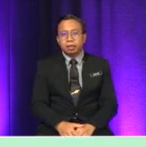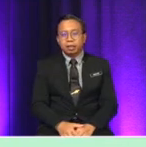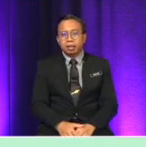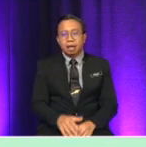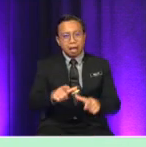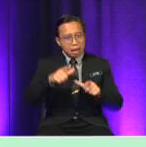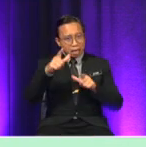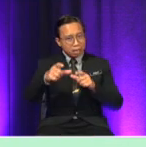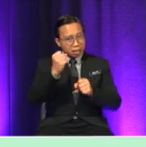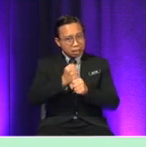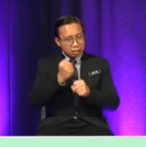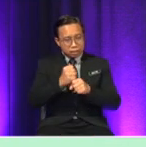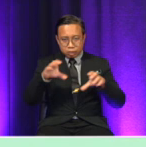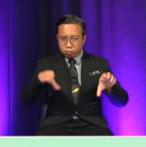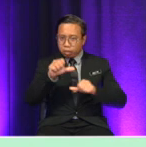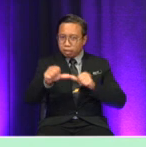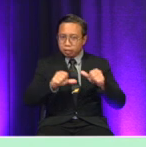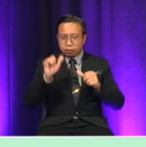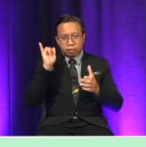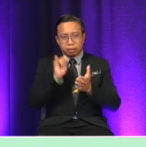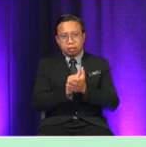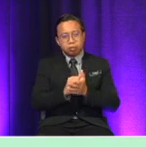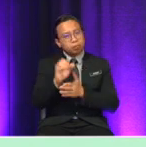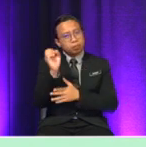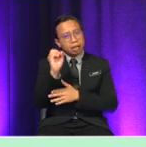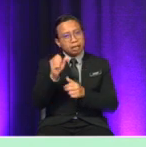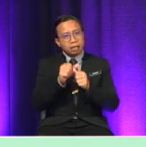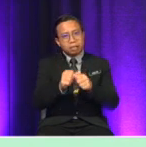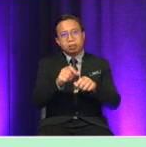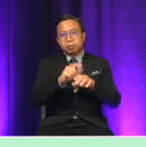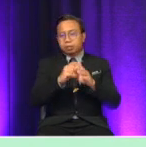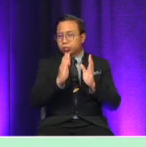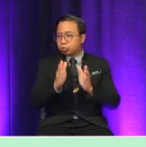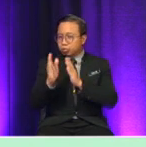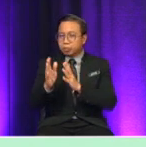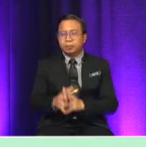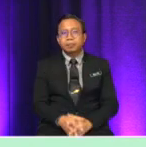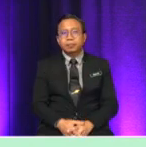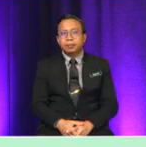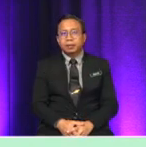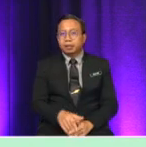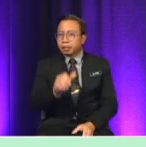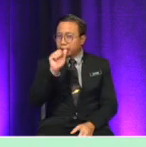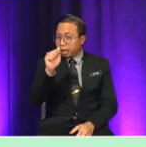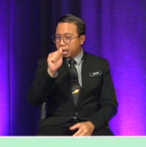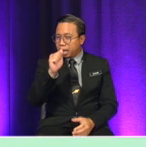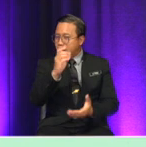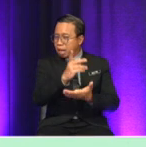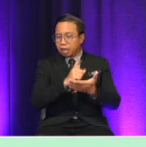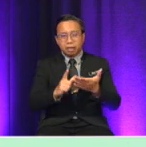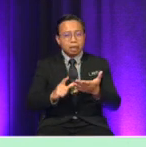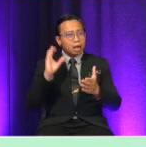langkah kerja menjalankan aktiviti tersebut yang tidak mengikut urutan. Baik, diberikan A, melakar gambar pada